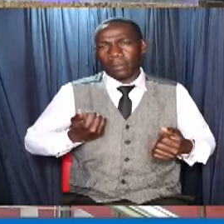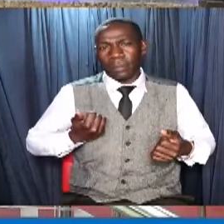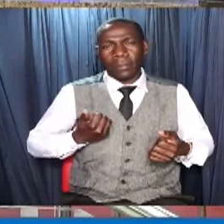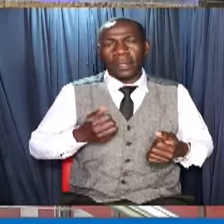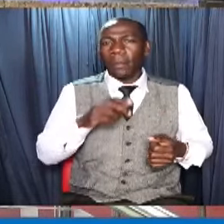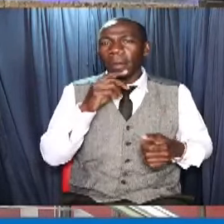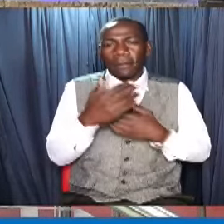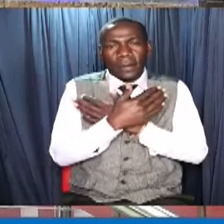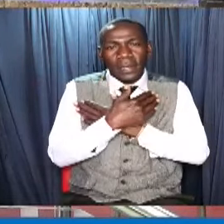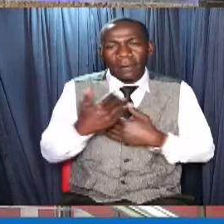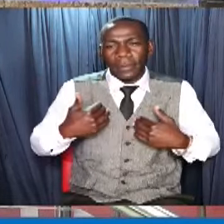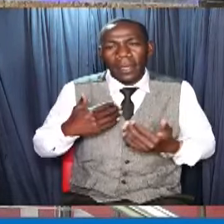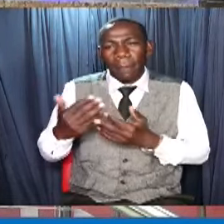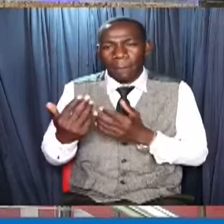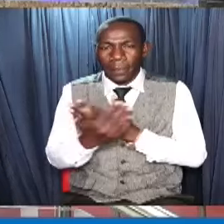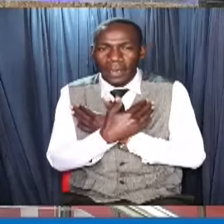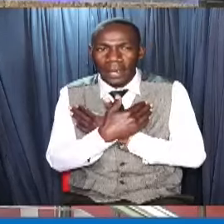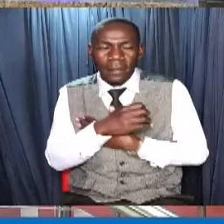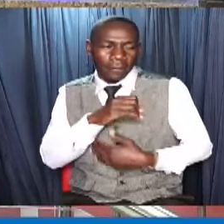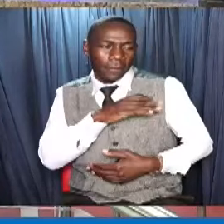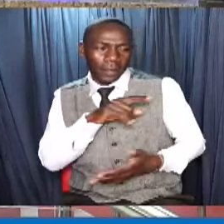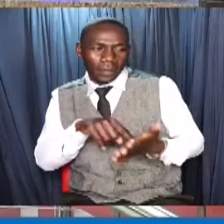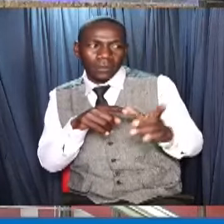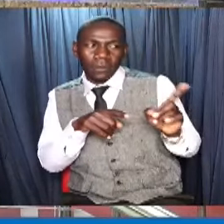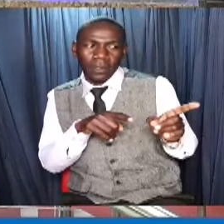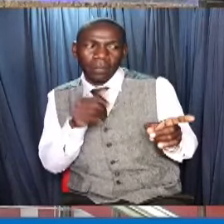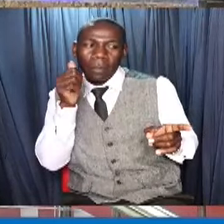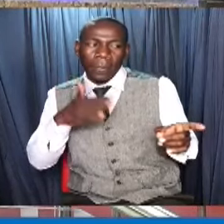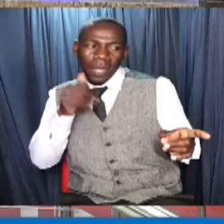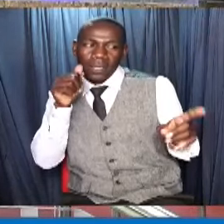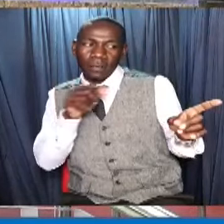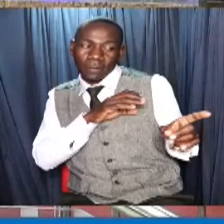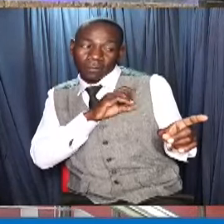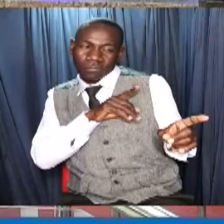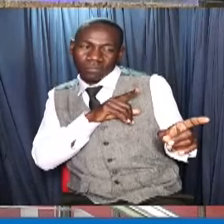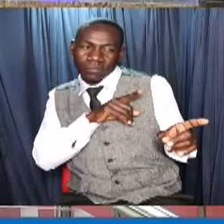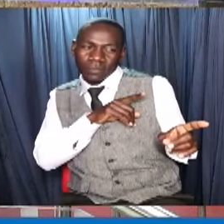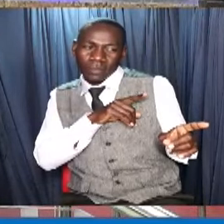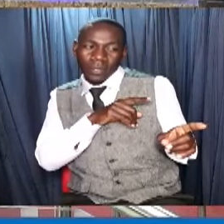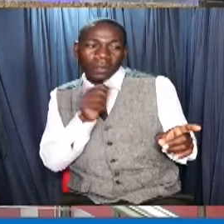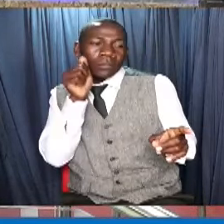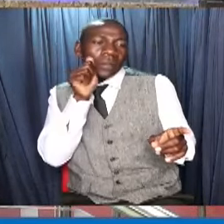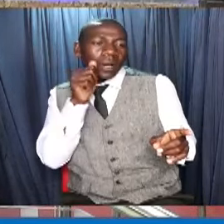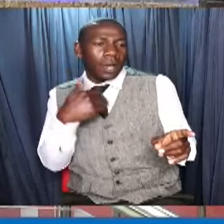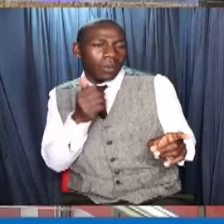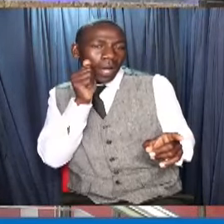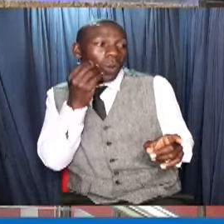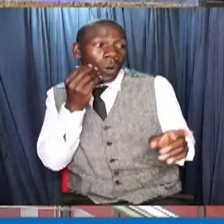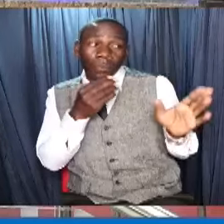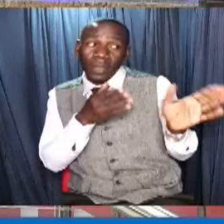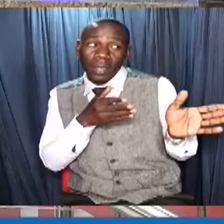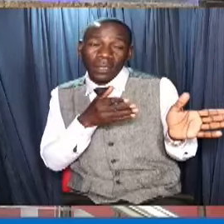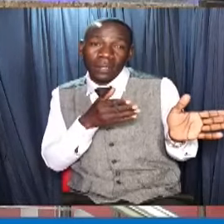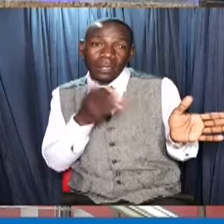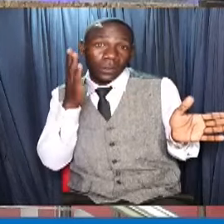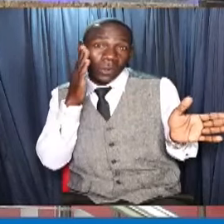all my friends had got their partners to dance. Waliogopa huyu. So they feared my aunt. Maana walijua ni shangazi yetu hapo kwa mji wetu. Because they